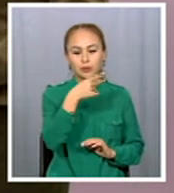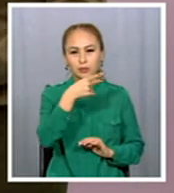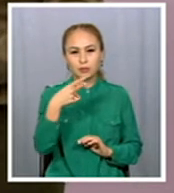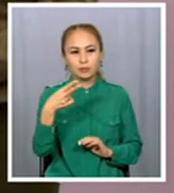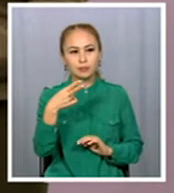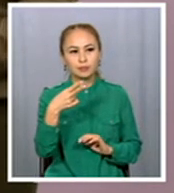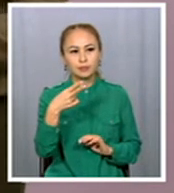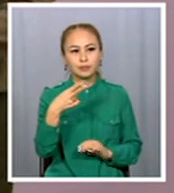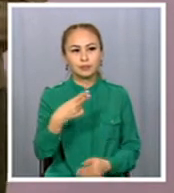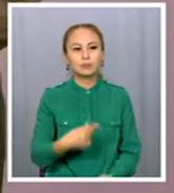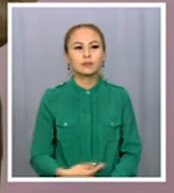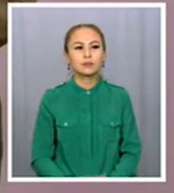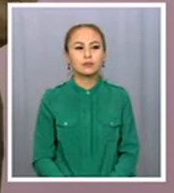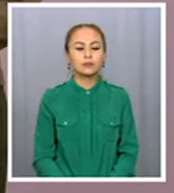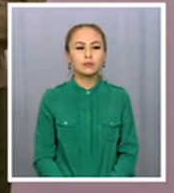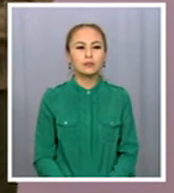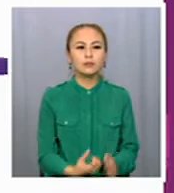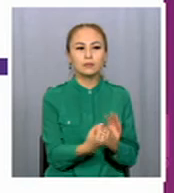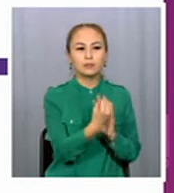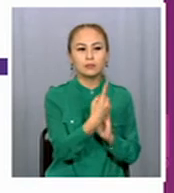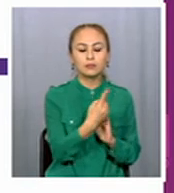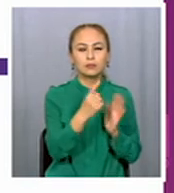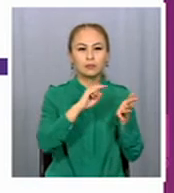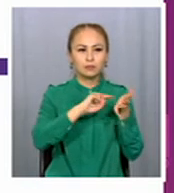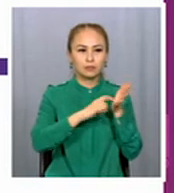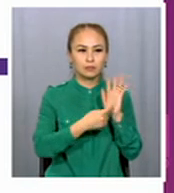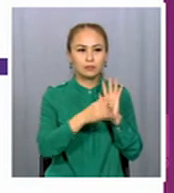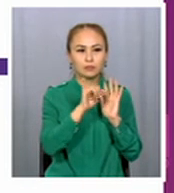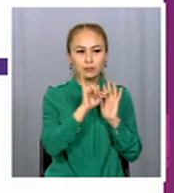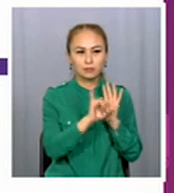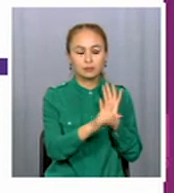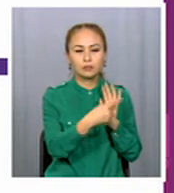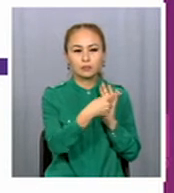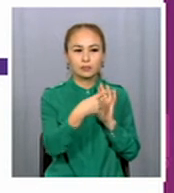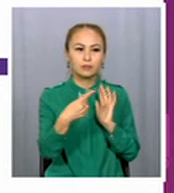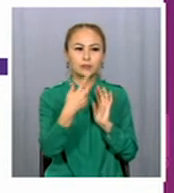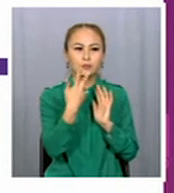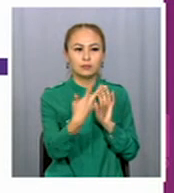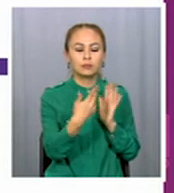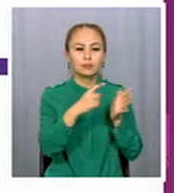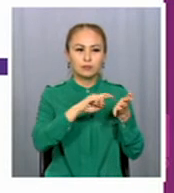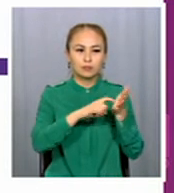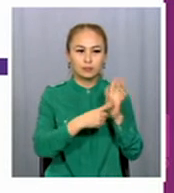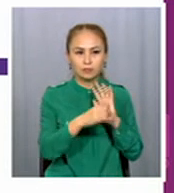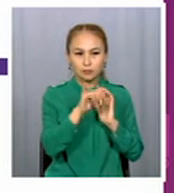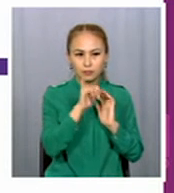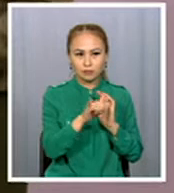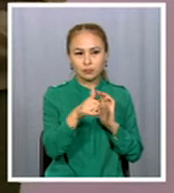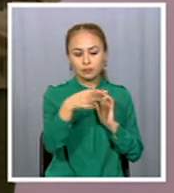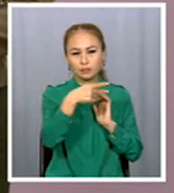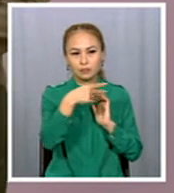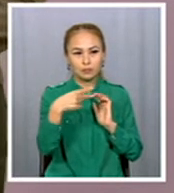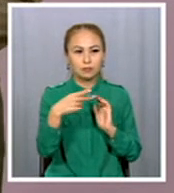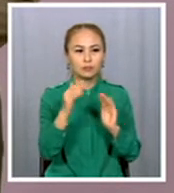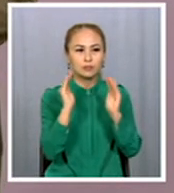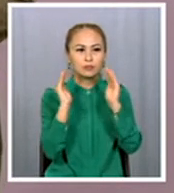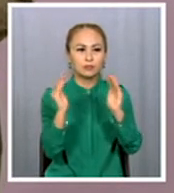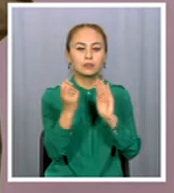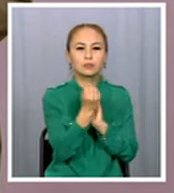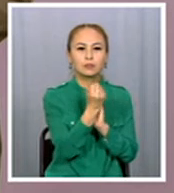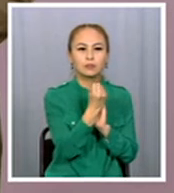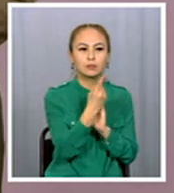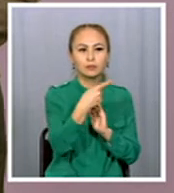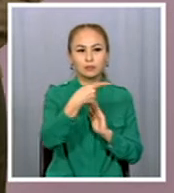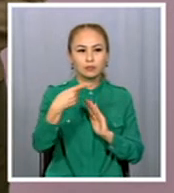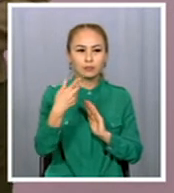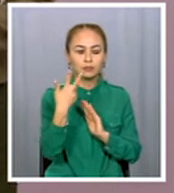айырмасын анықтайық. 11Y бұл 11 саны мен У әрпінің көбейтіндісі болса, 3Y 3